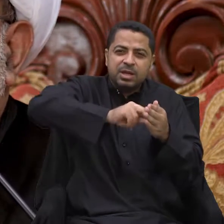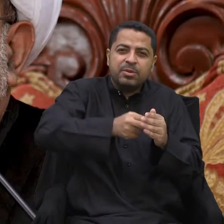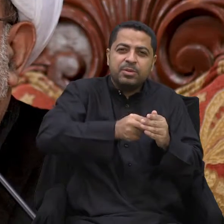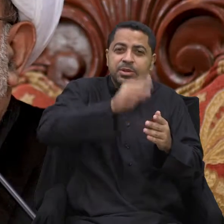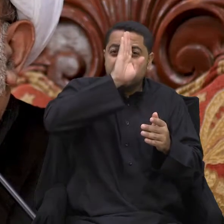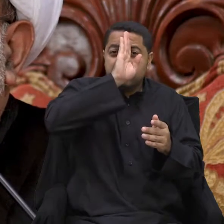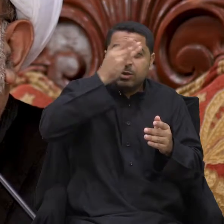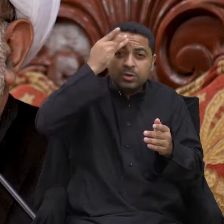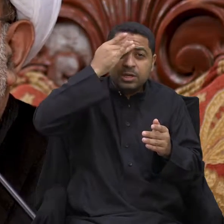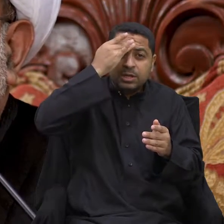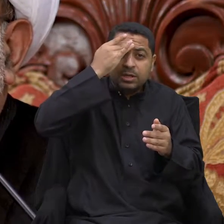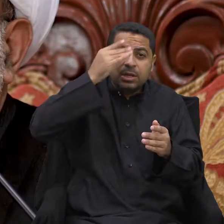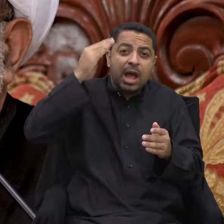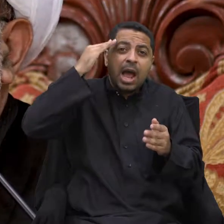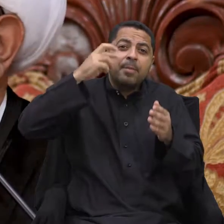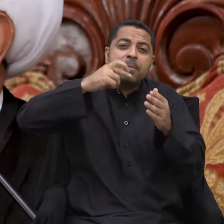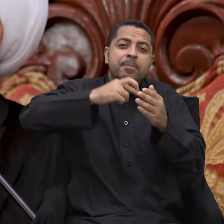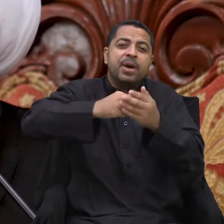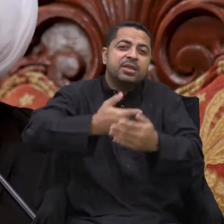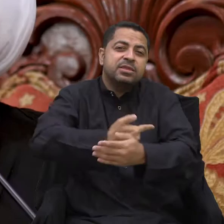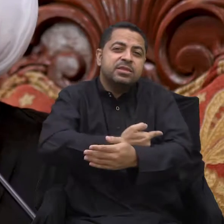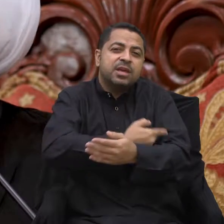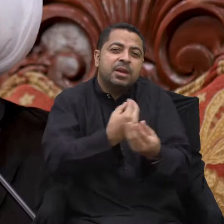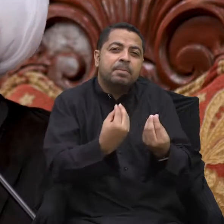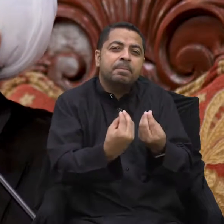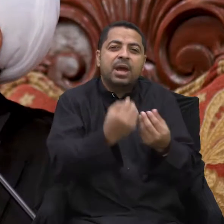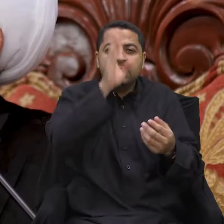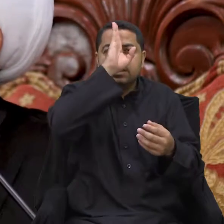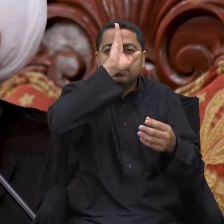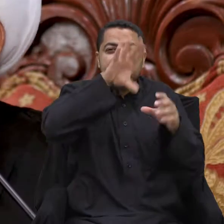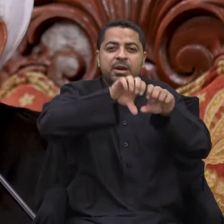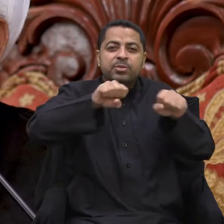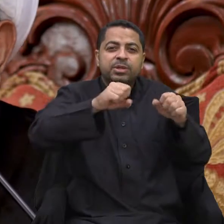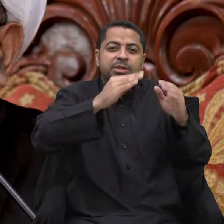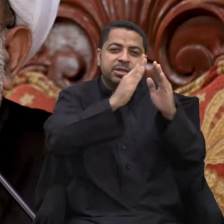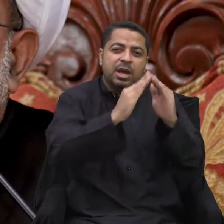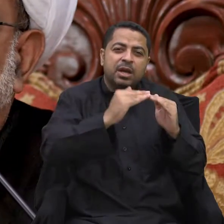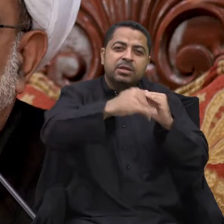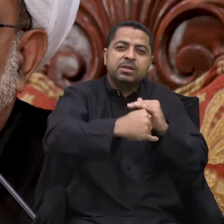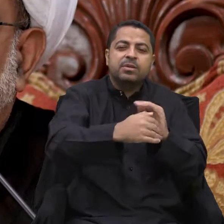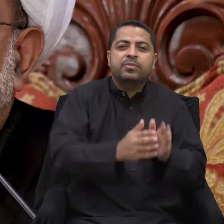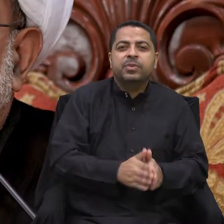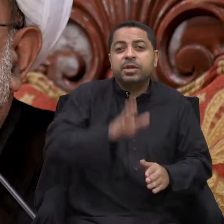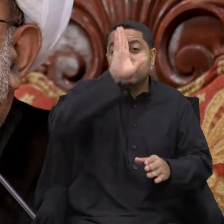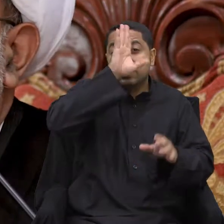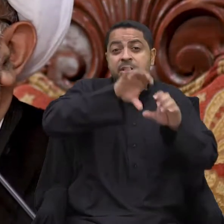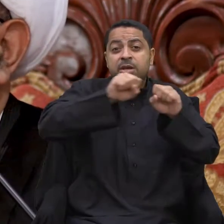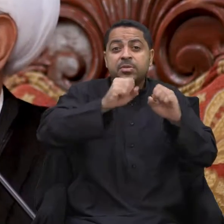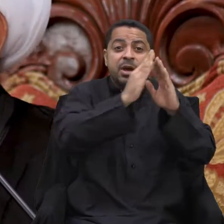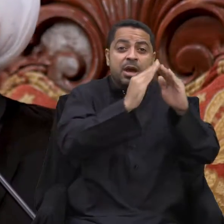السجاد تمرضه، عمته زينب في داخل الخيمة والحسين في خارج